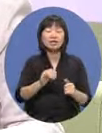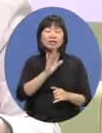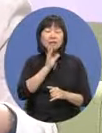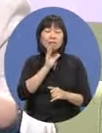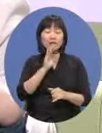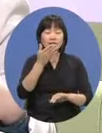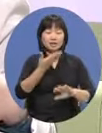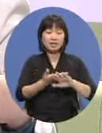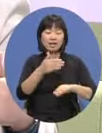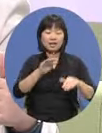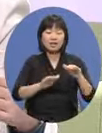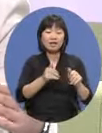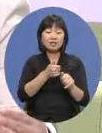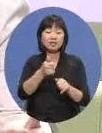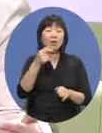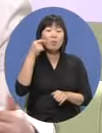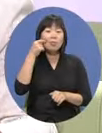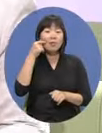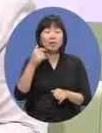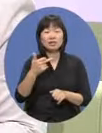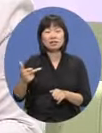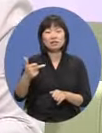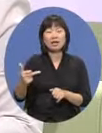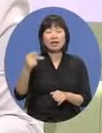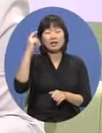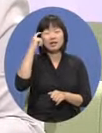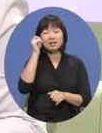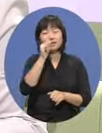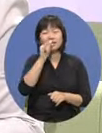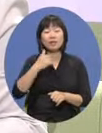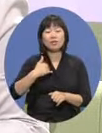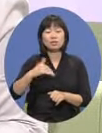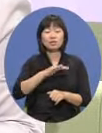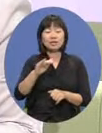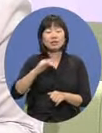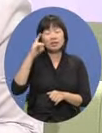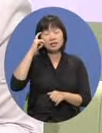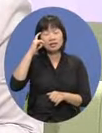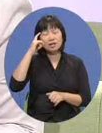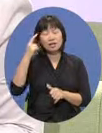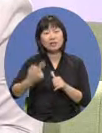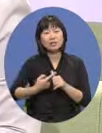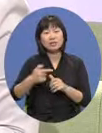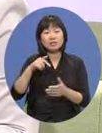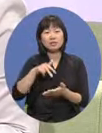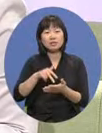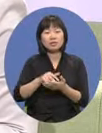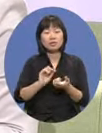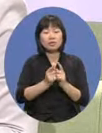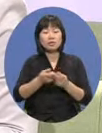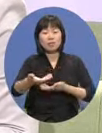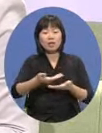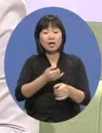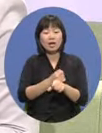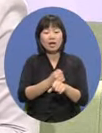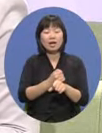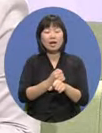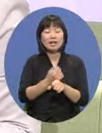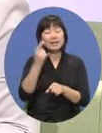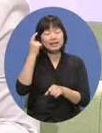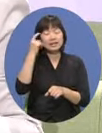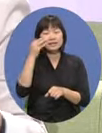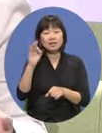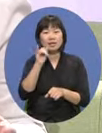이 차이가 극복하기가 어려울 만큼 크다. 이런데 사실 우리가 무의식적으로 상호 보완적인 관계를 인식하고 있기